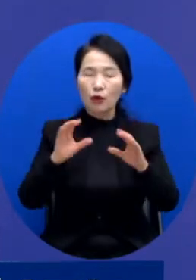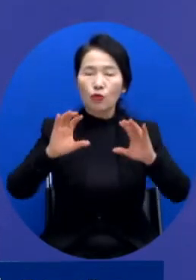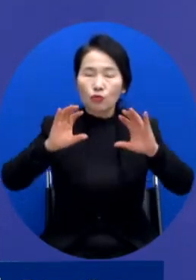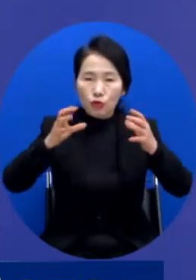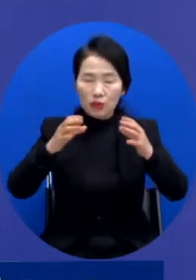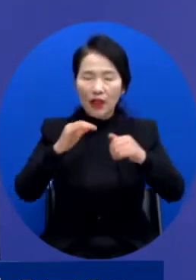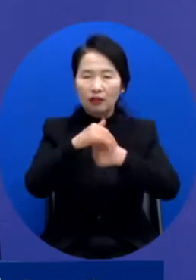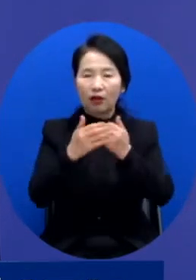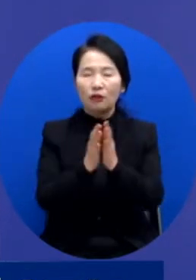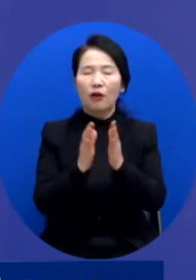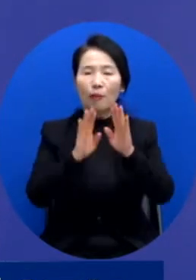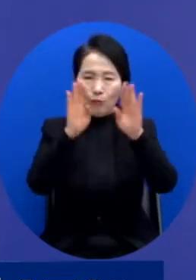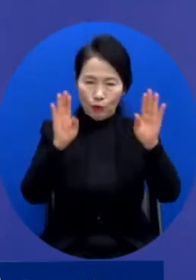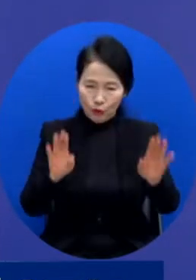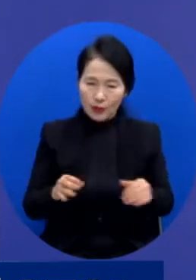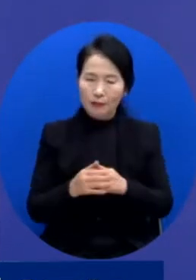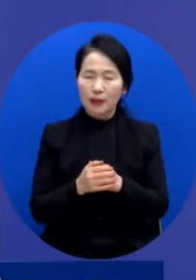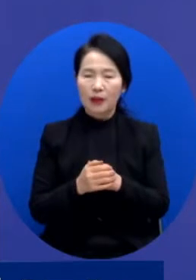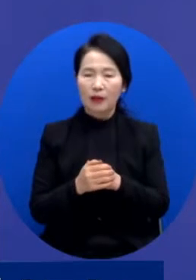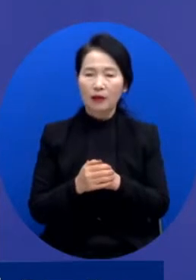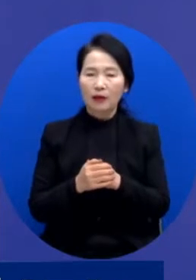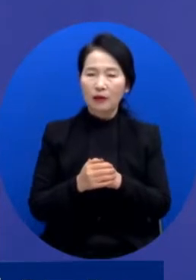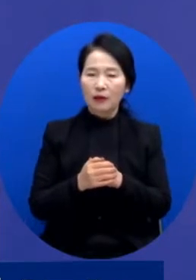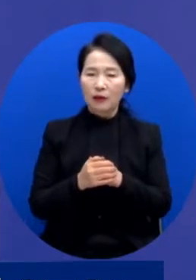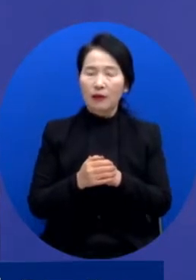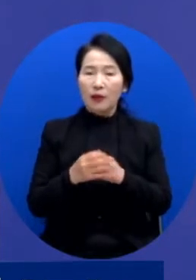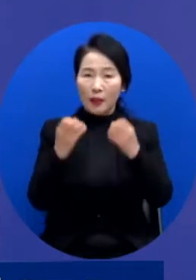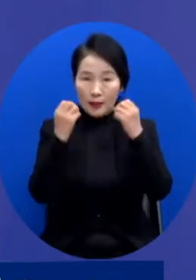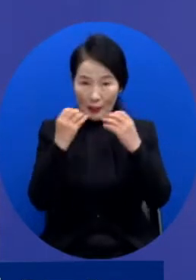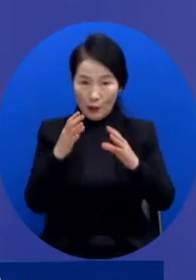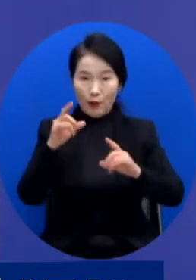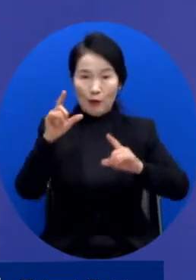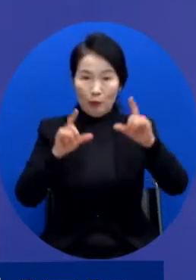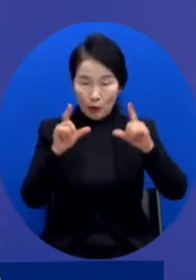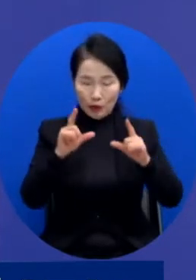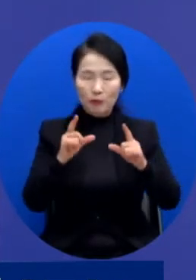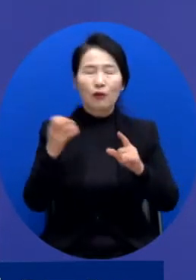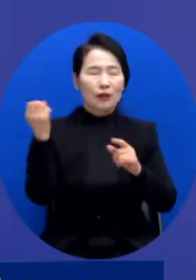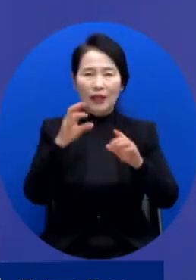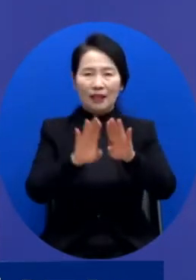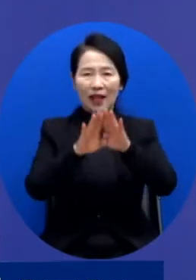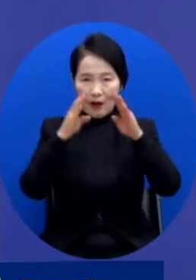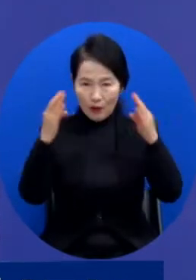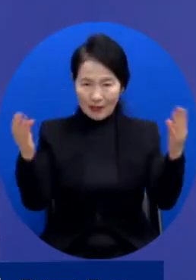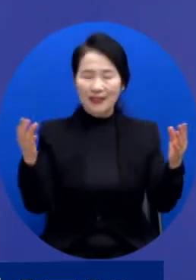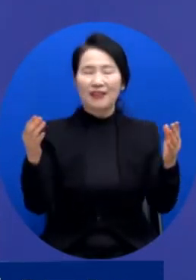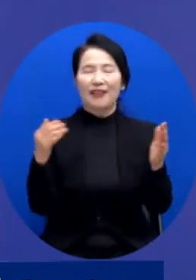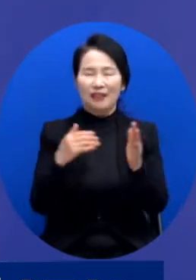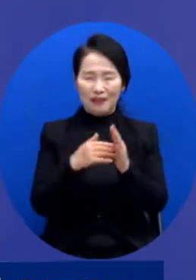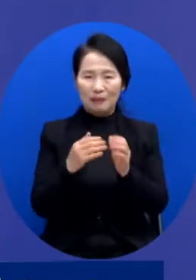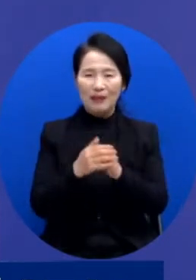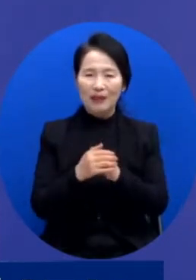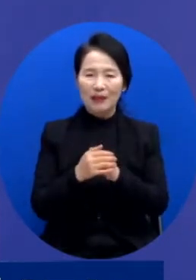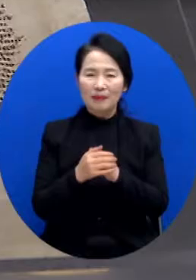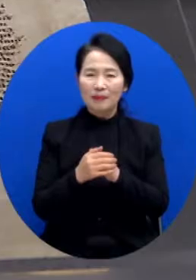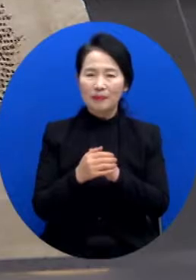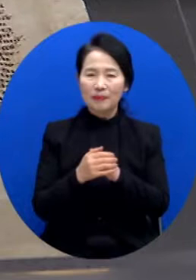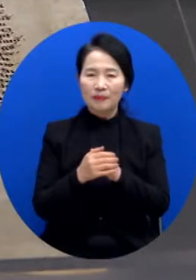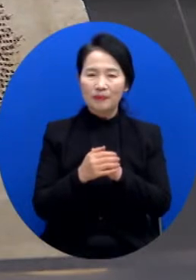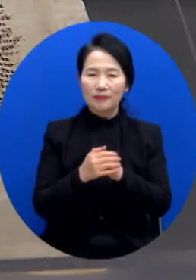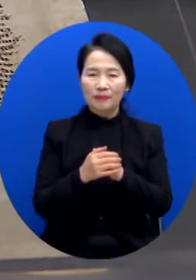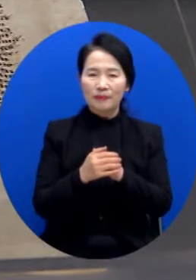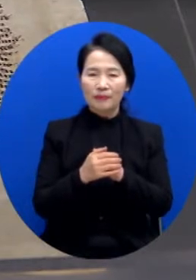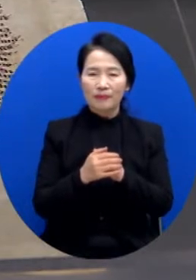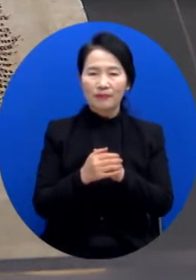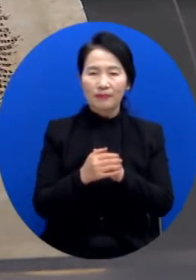성서 박물관인데요. 이 국제 성서 박물관이 새로운 모습으로 재개관했습니다. 박세현 기자가 전해드립니다.